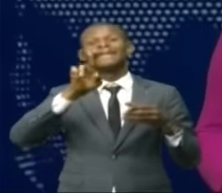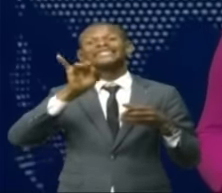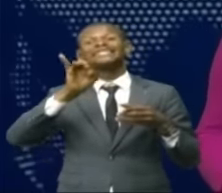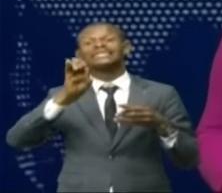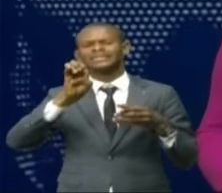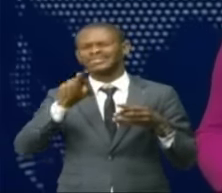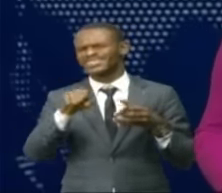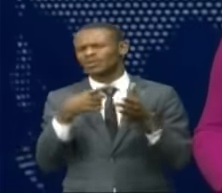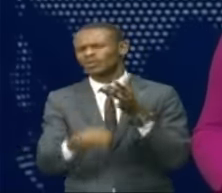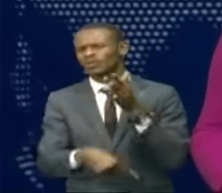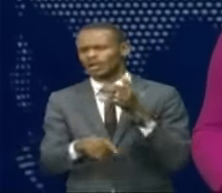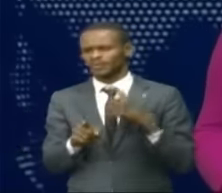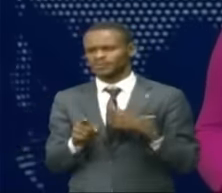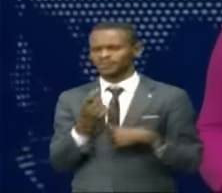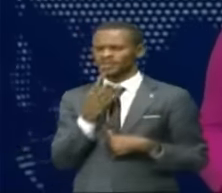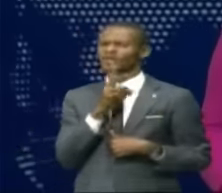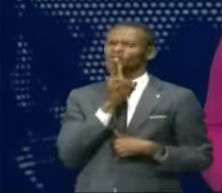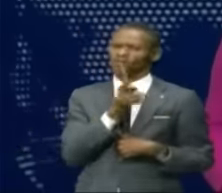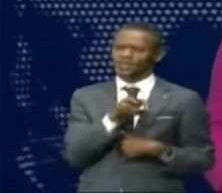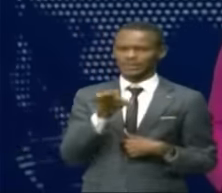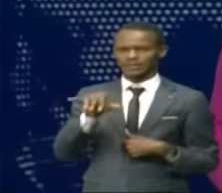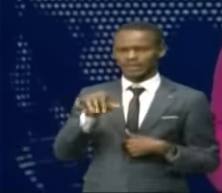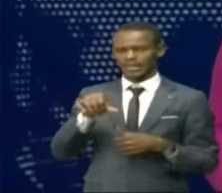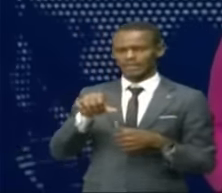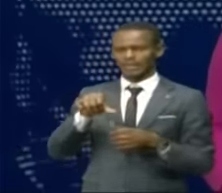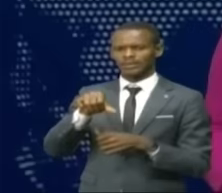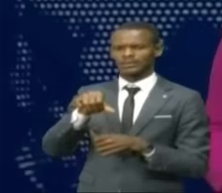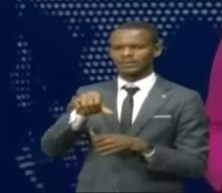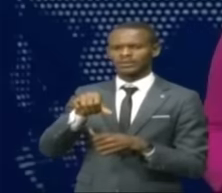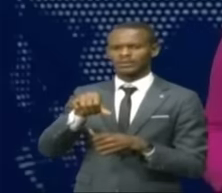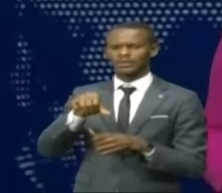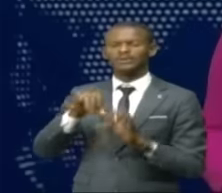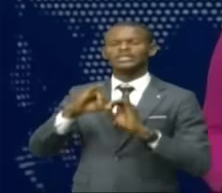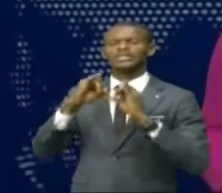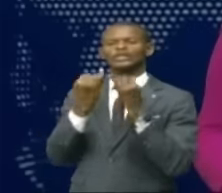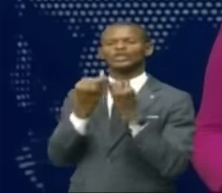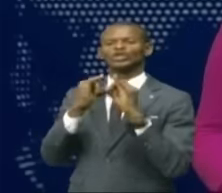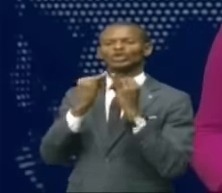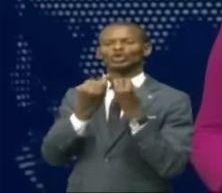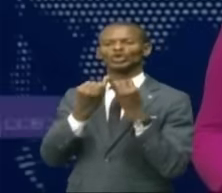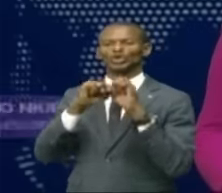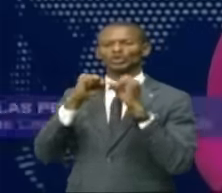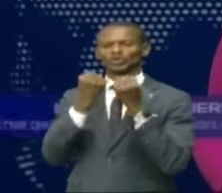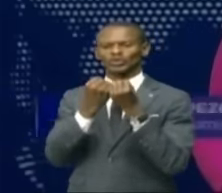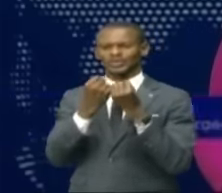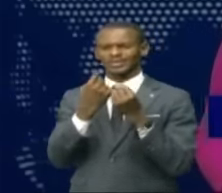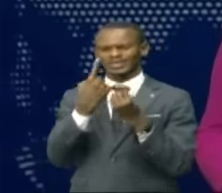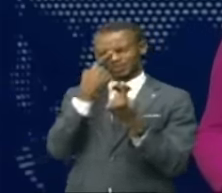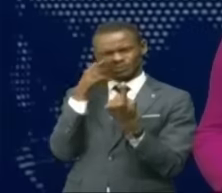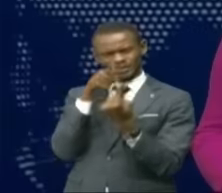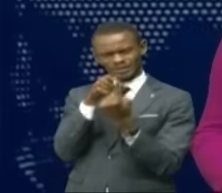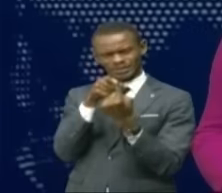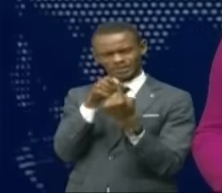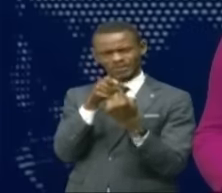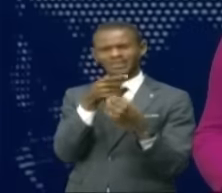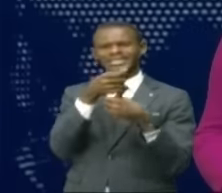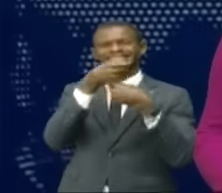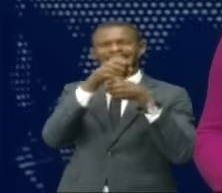mission de gérer, créer une chaîne de valeur des minerais qui entrent dans la